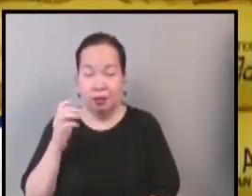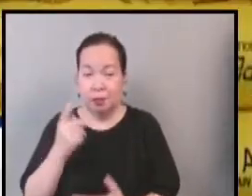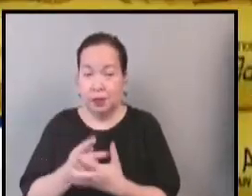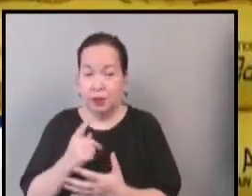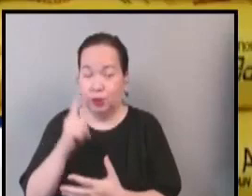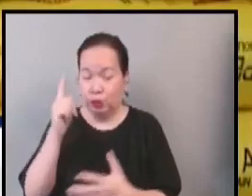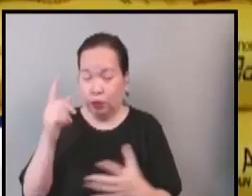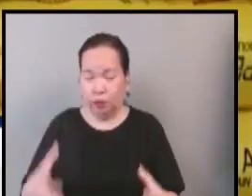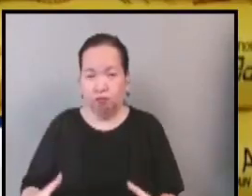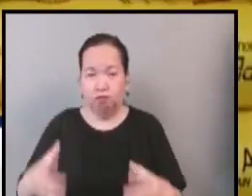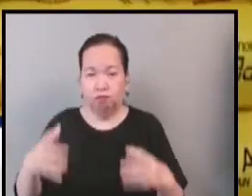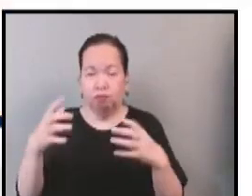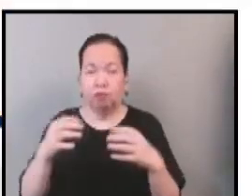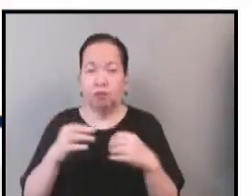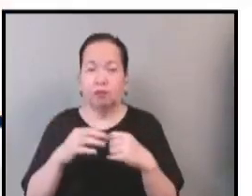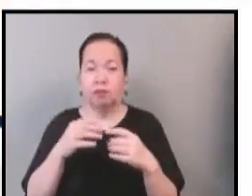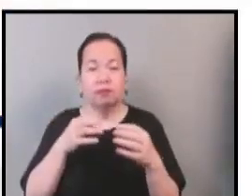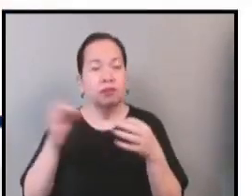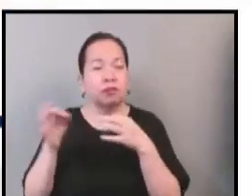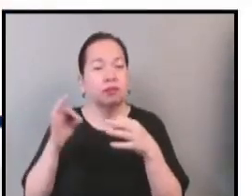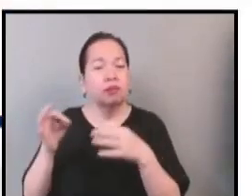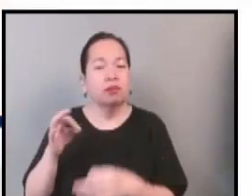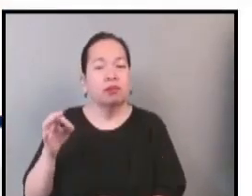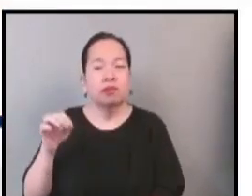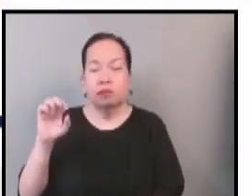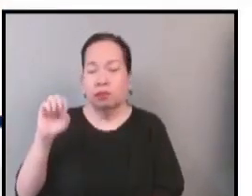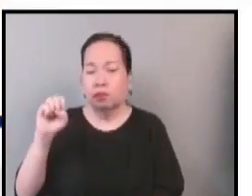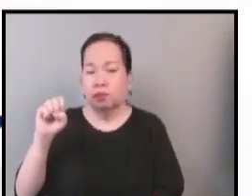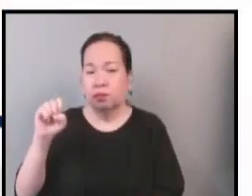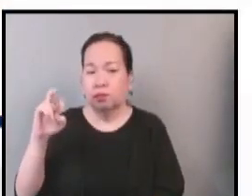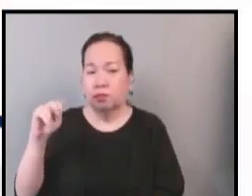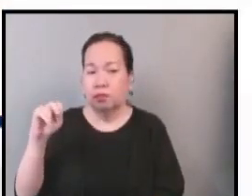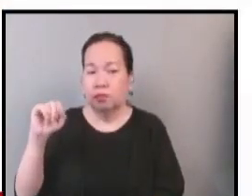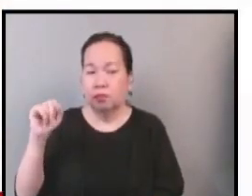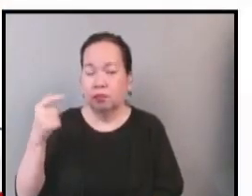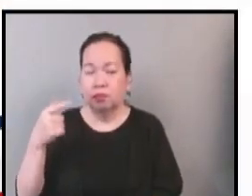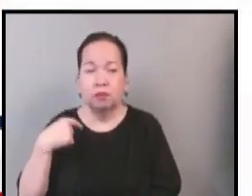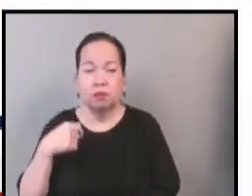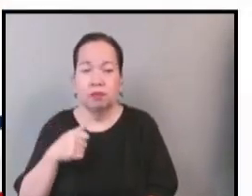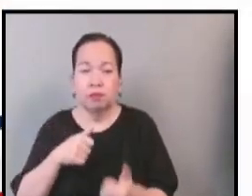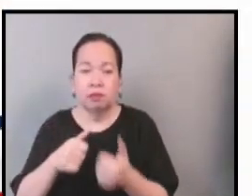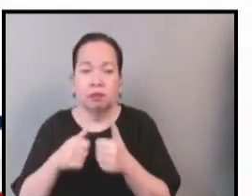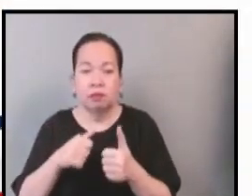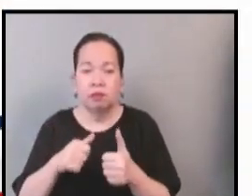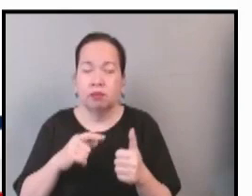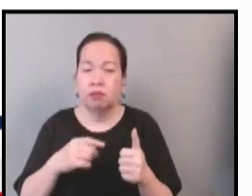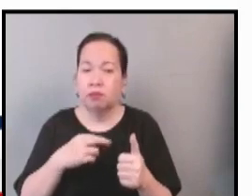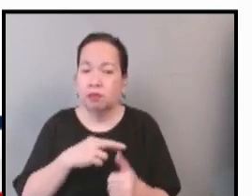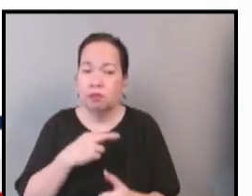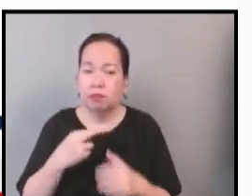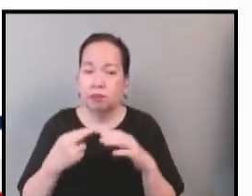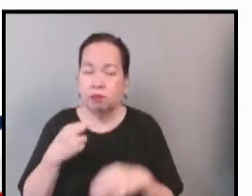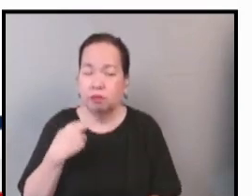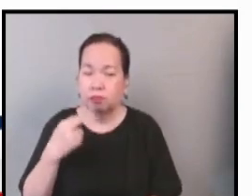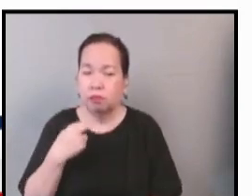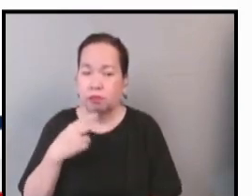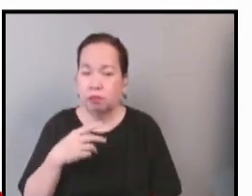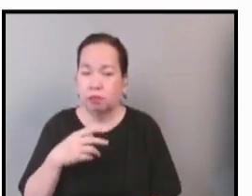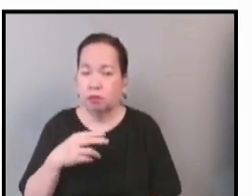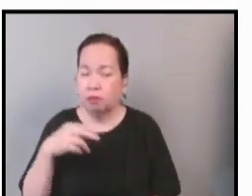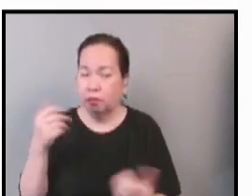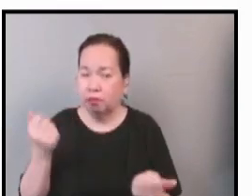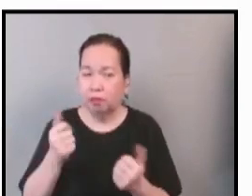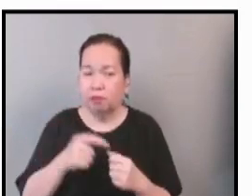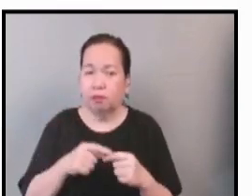ng Agrikultura o SINAG. Ngayon kasi agawan yung stocks dito sa atin local. Dahil yung international